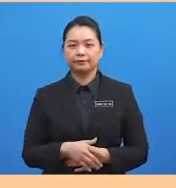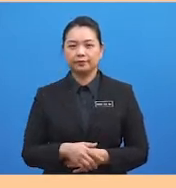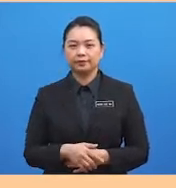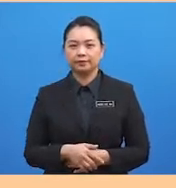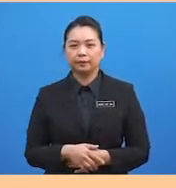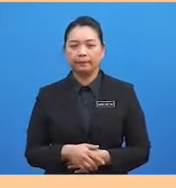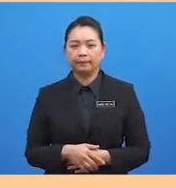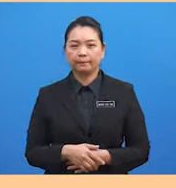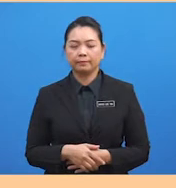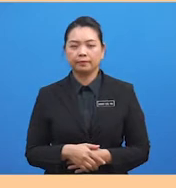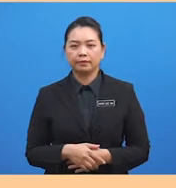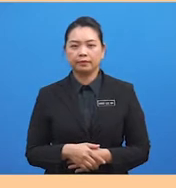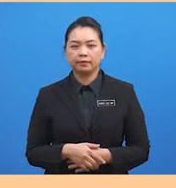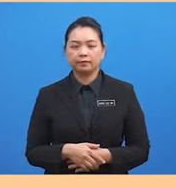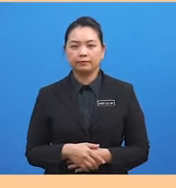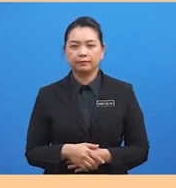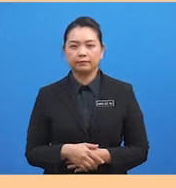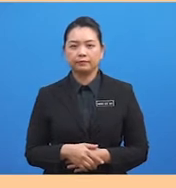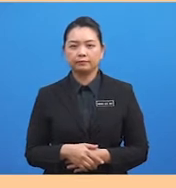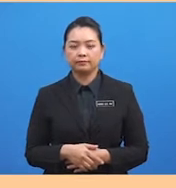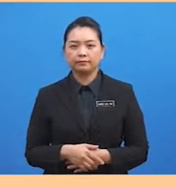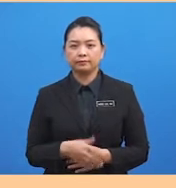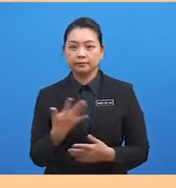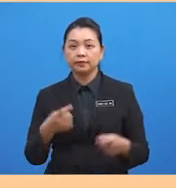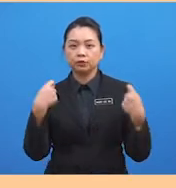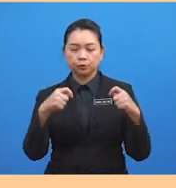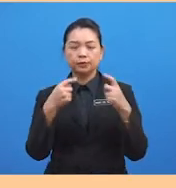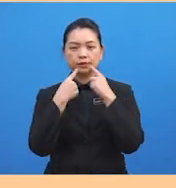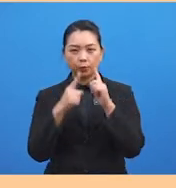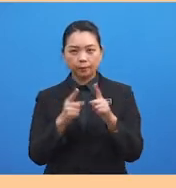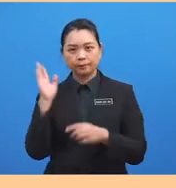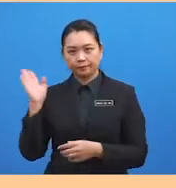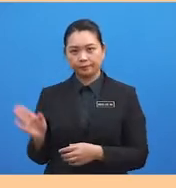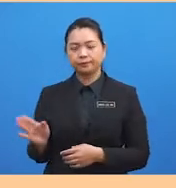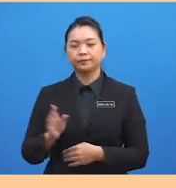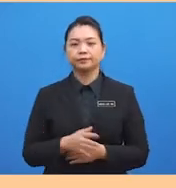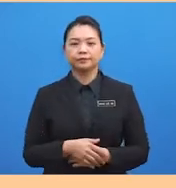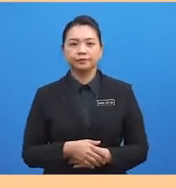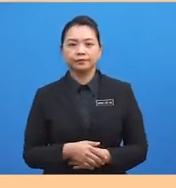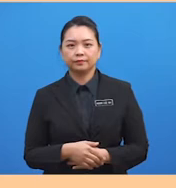3. Kita cuba jawab soalan yang kedua pula.